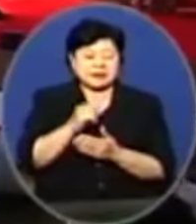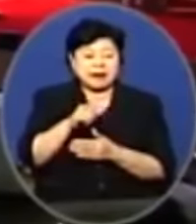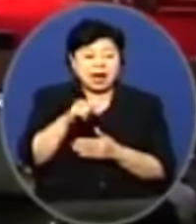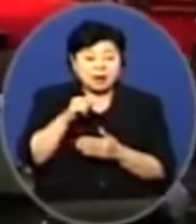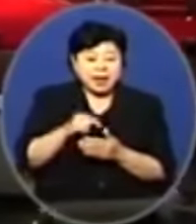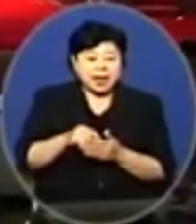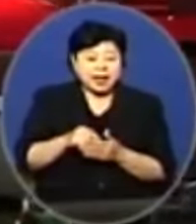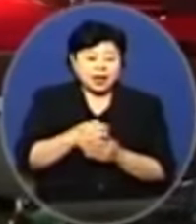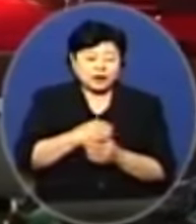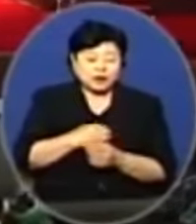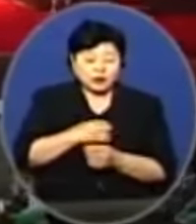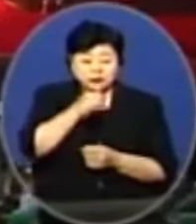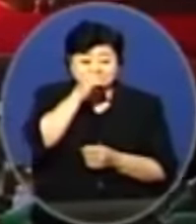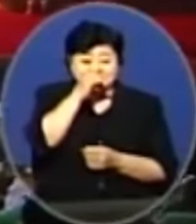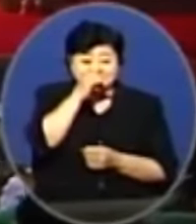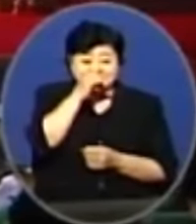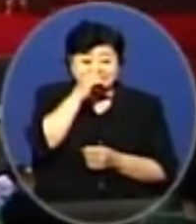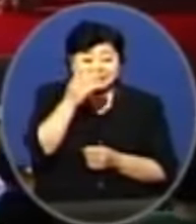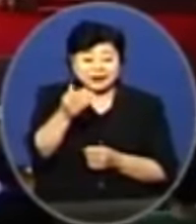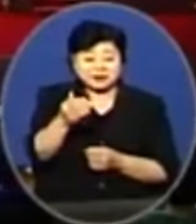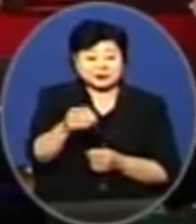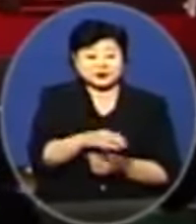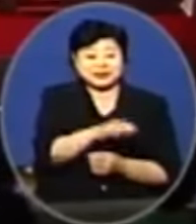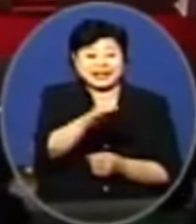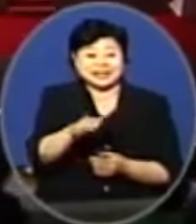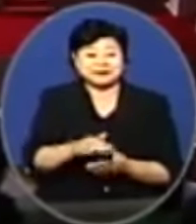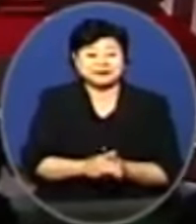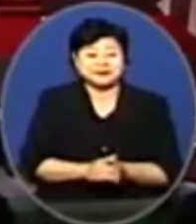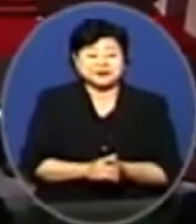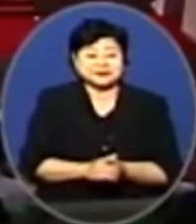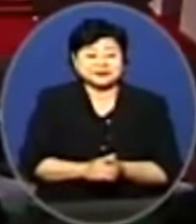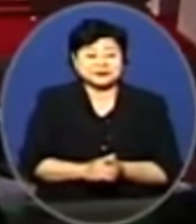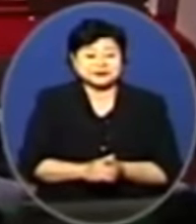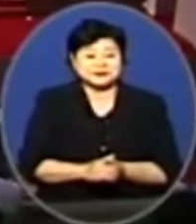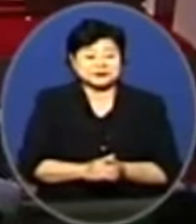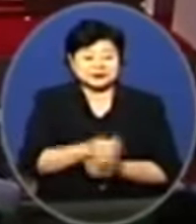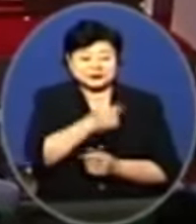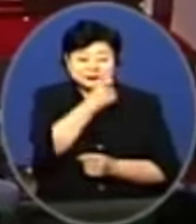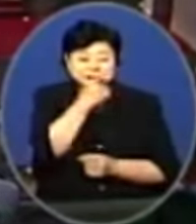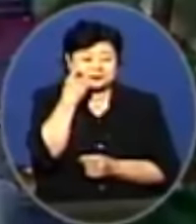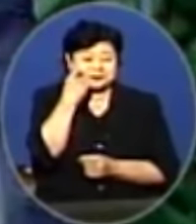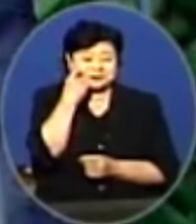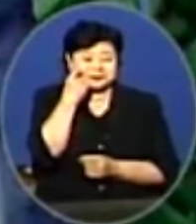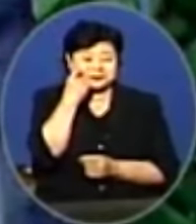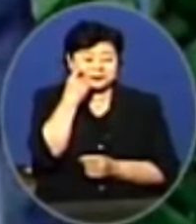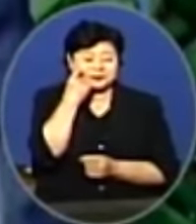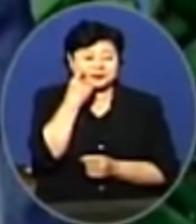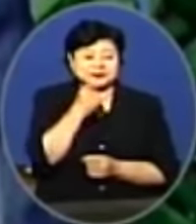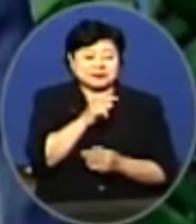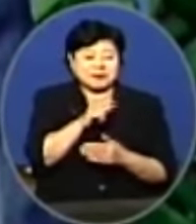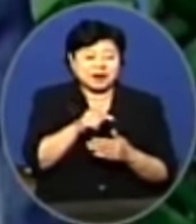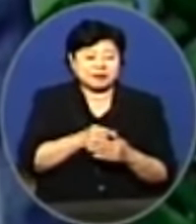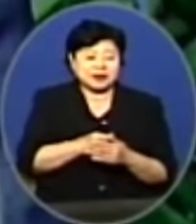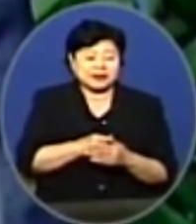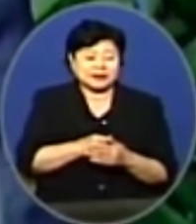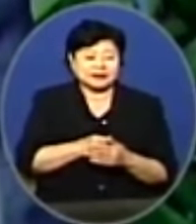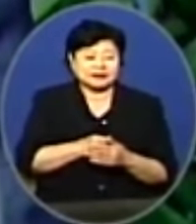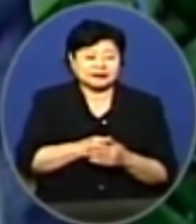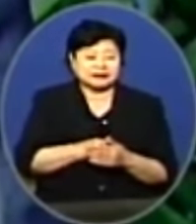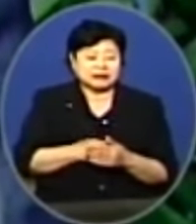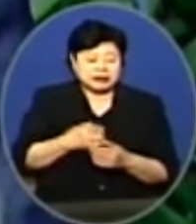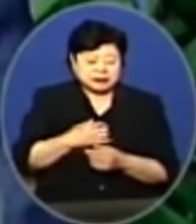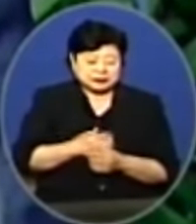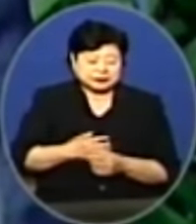마음에 괴롭습니다. 여러분 우리가 아무 말도 아니하고 마음의 속앓이를